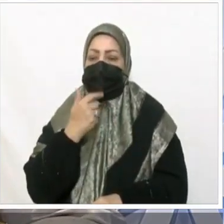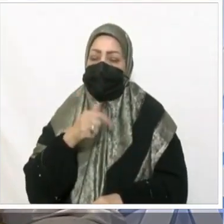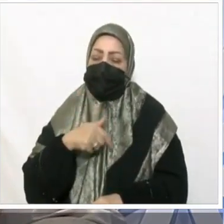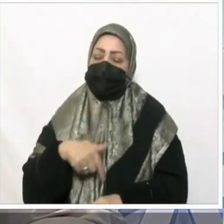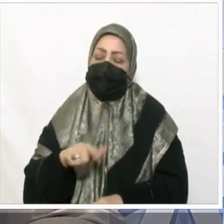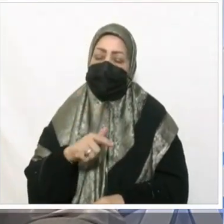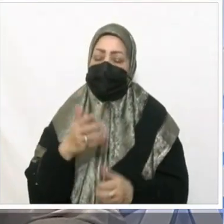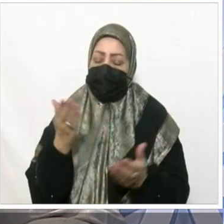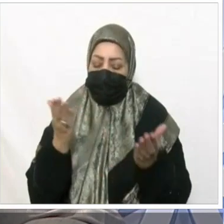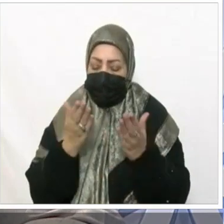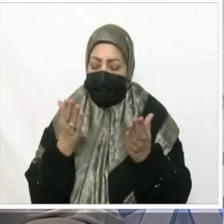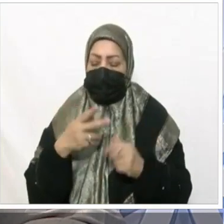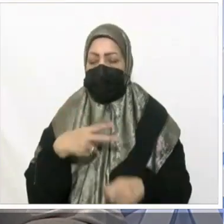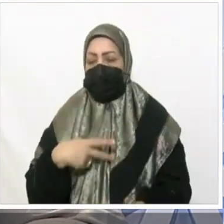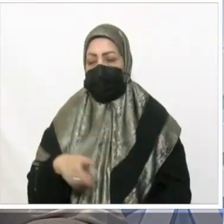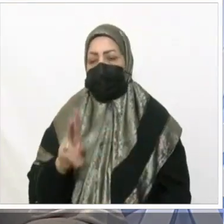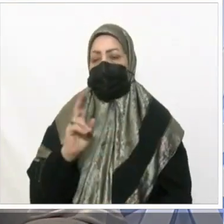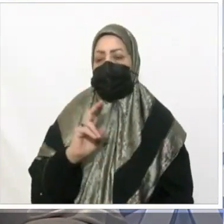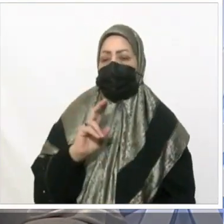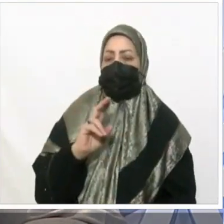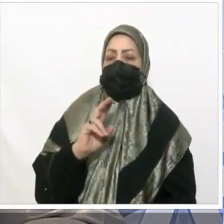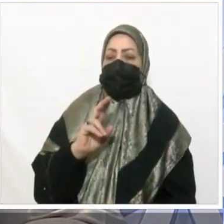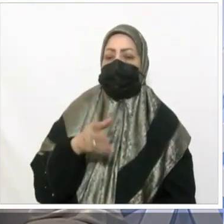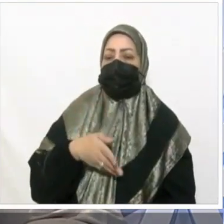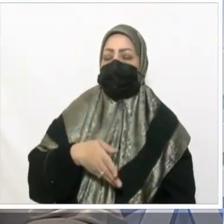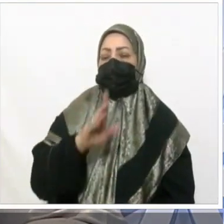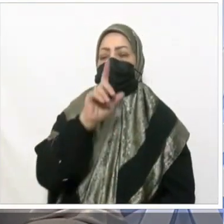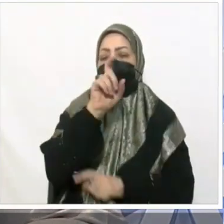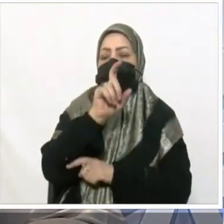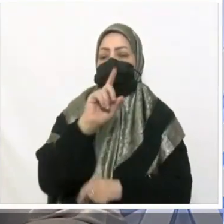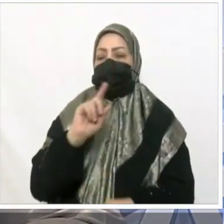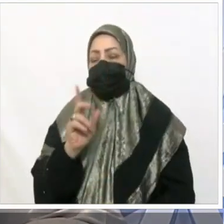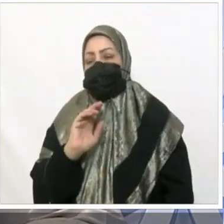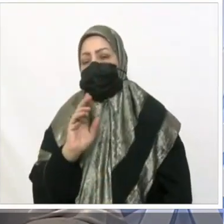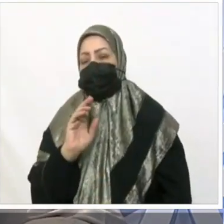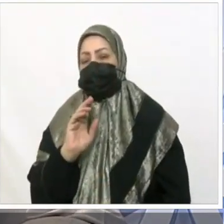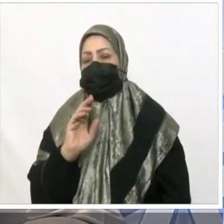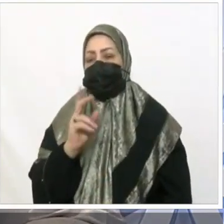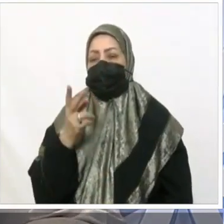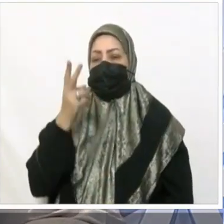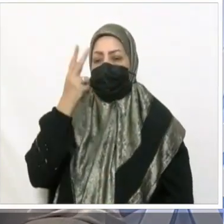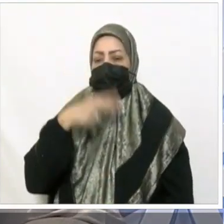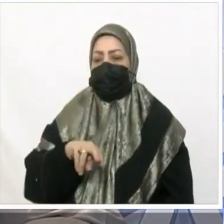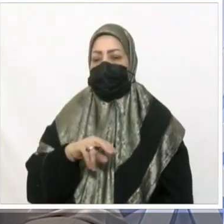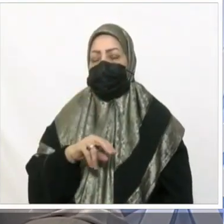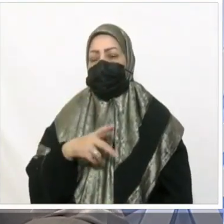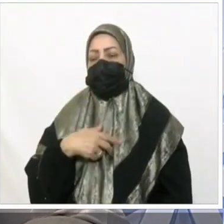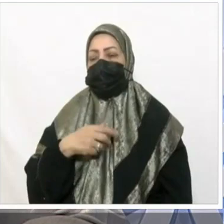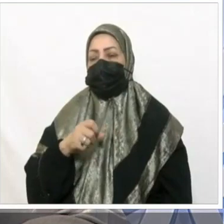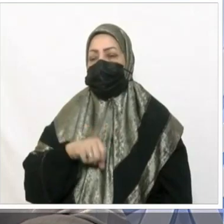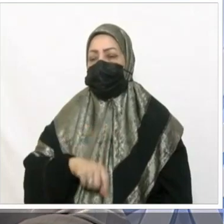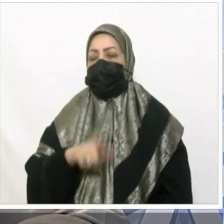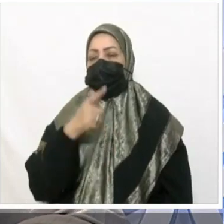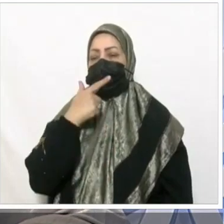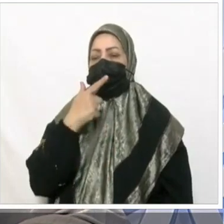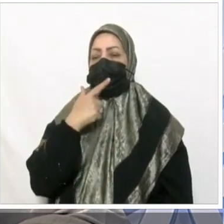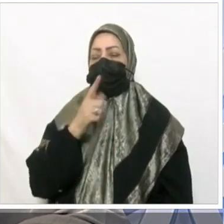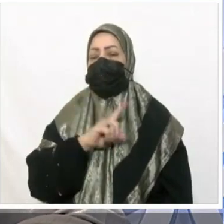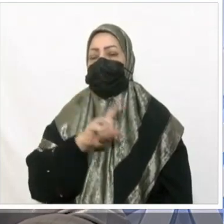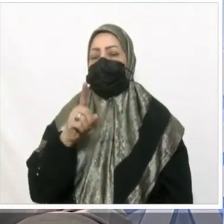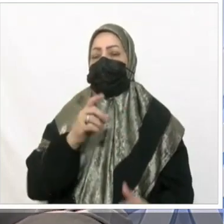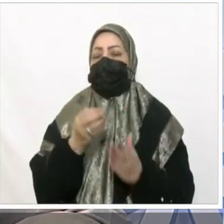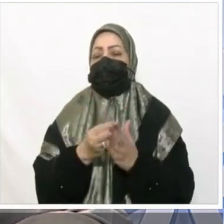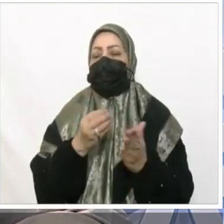جنابة لا تغتسل الجنابة لأن الغسل لن يرفع الجنابة، مش حيرفعها لأن هذه المرأة